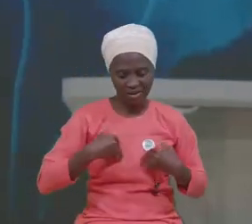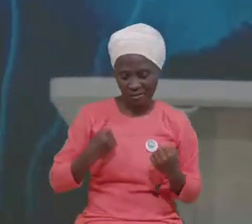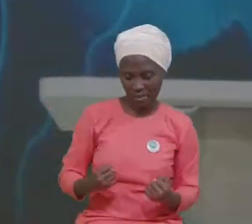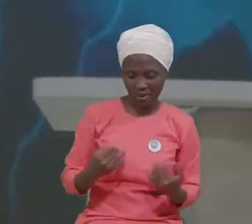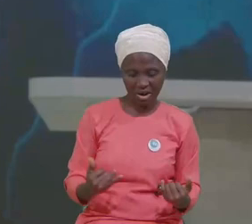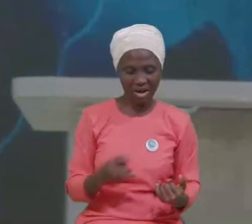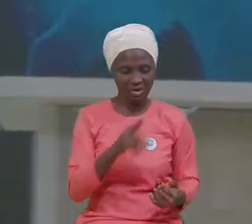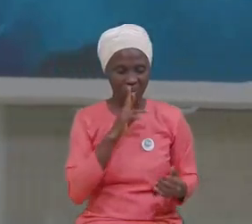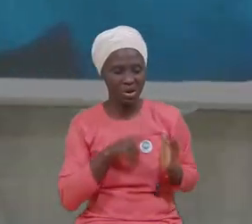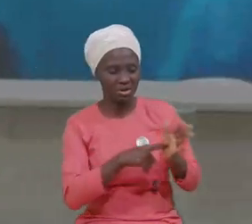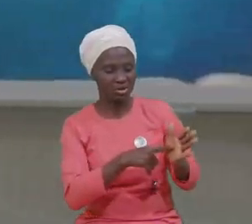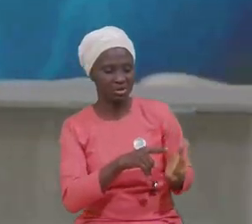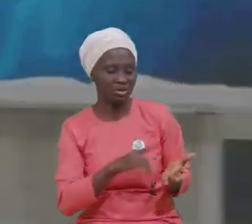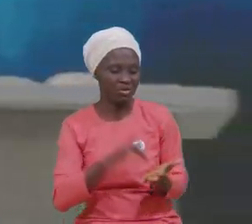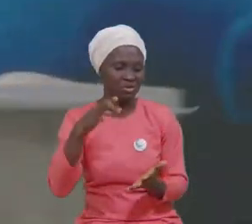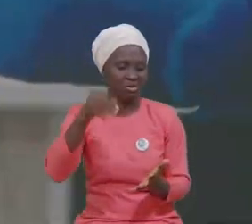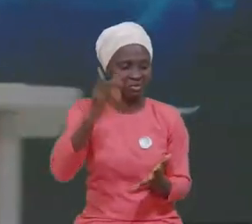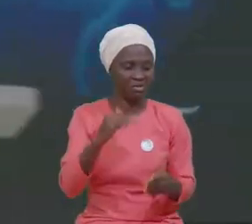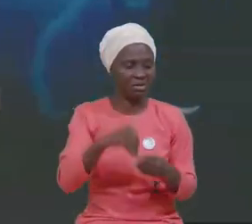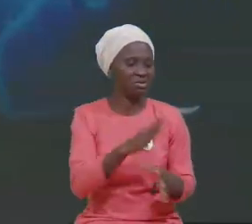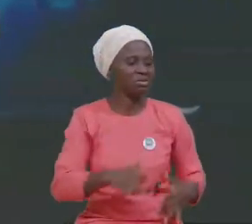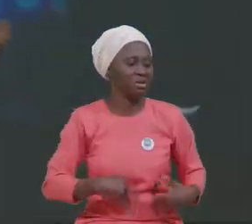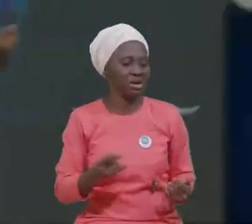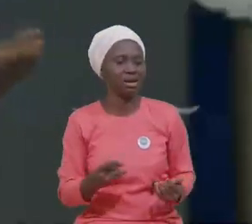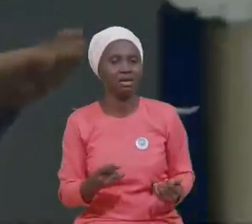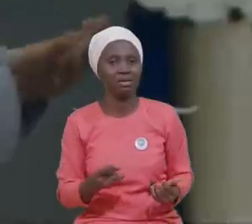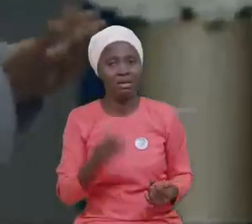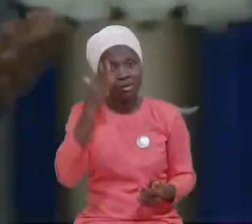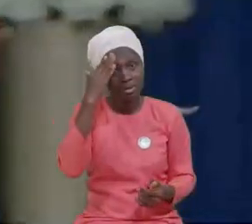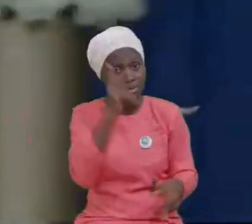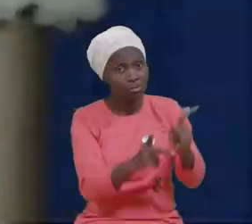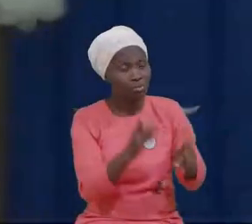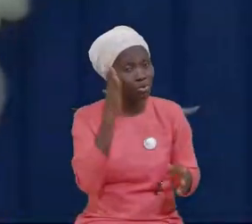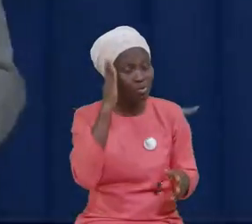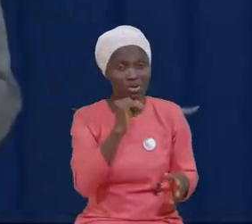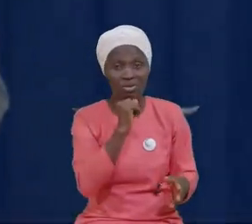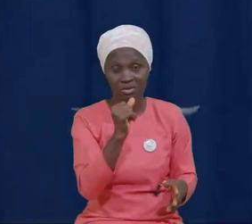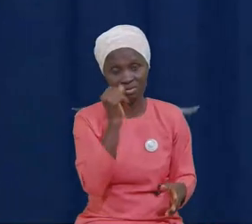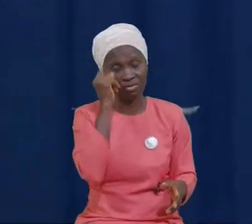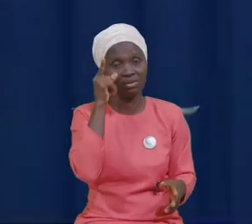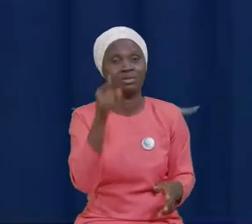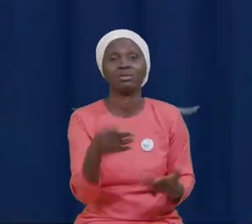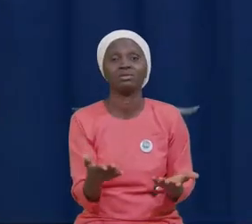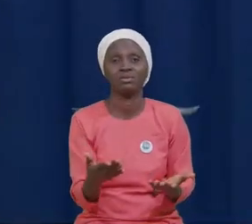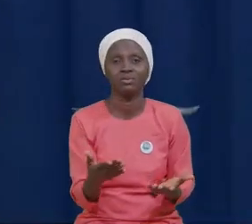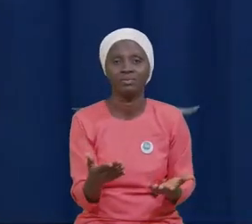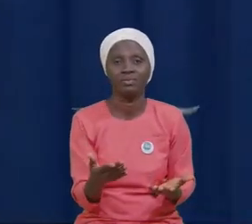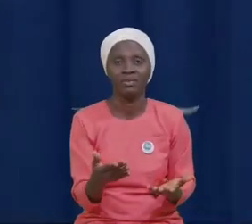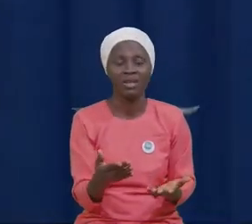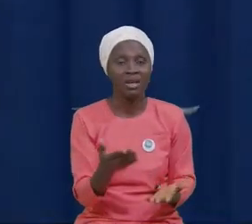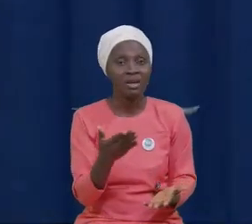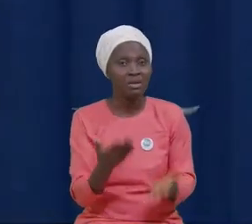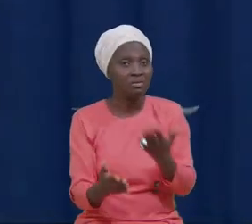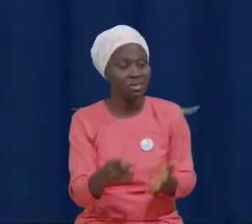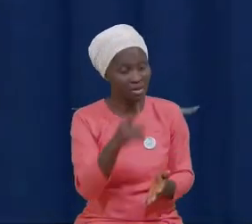tu peux manifester la gloire de Dieu dans ta vie. Ah, les gens vont mal te comprendre, hein, et ils vont penser que tu es orgueilleux.